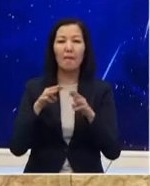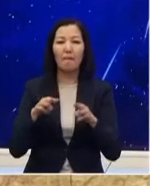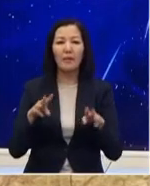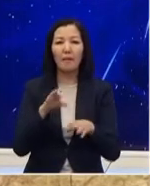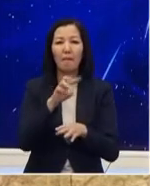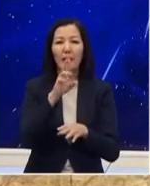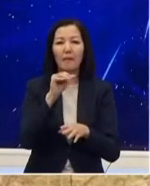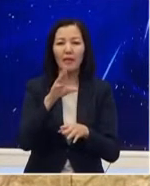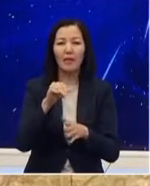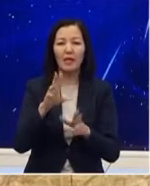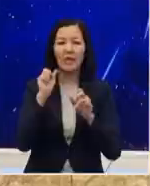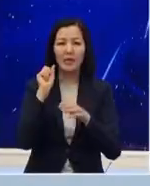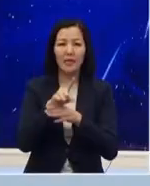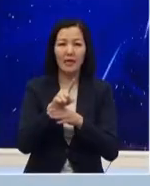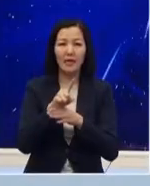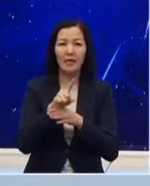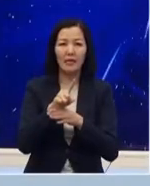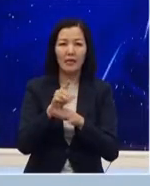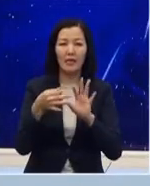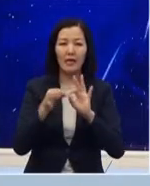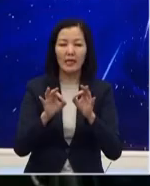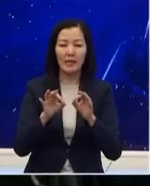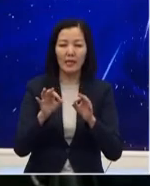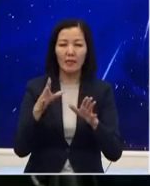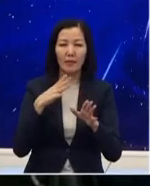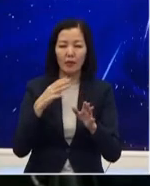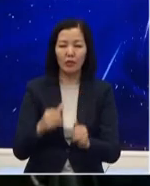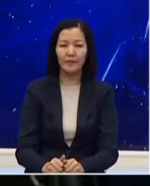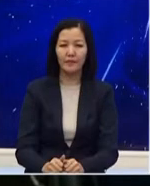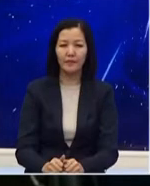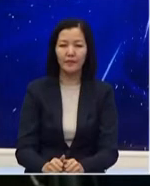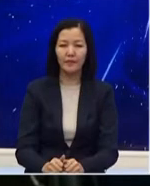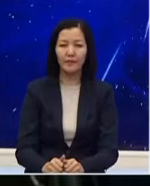Аскар Мамин дал уполномоченным лицам ряд конкретных поручений.